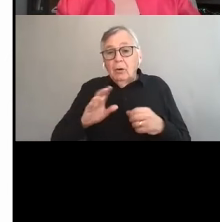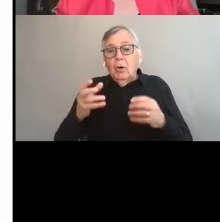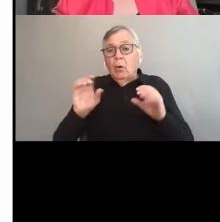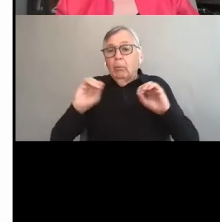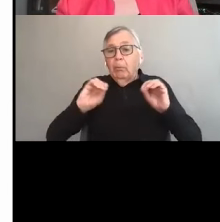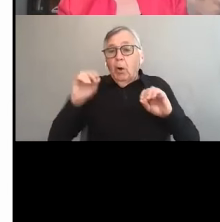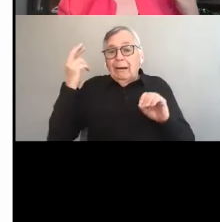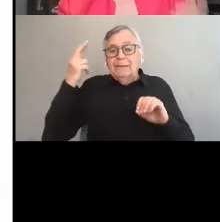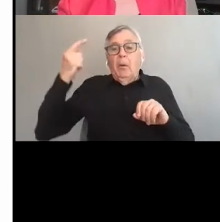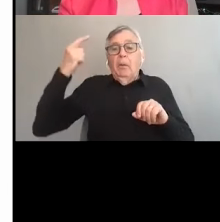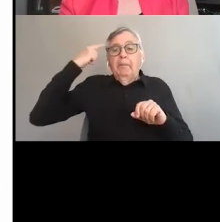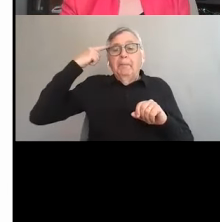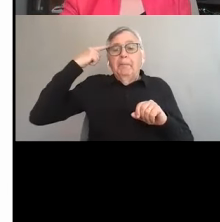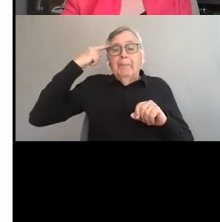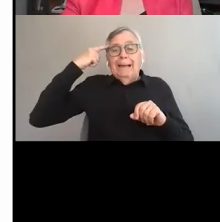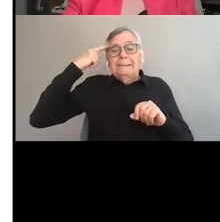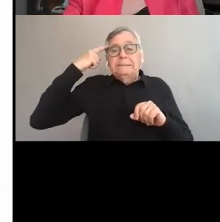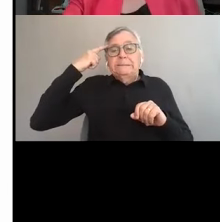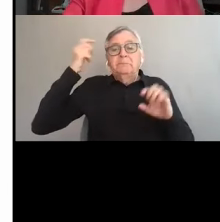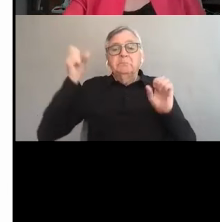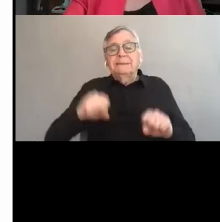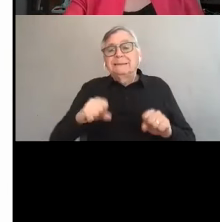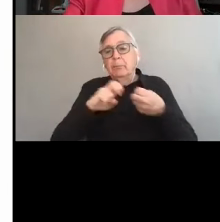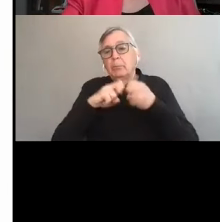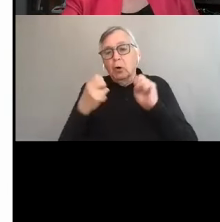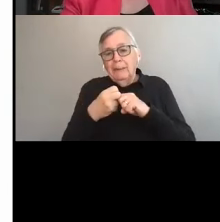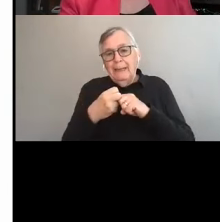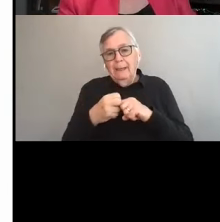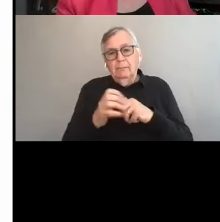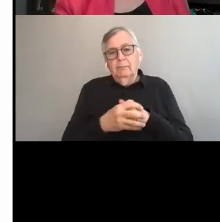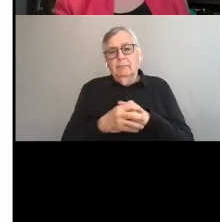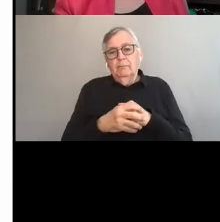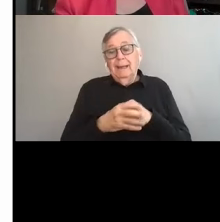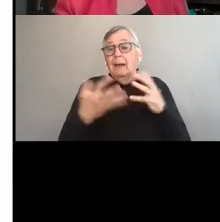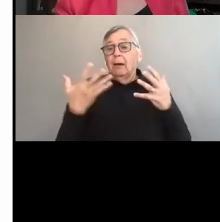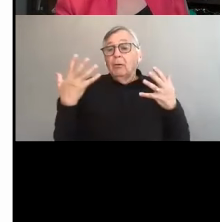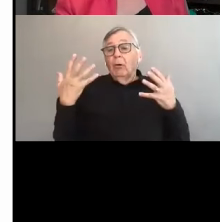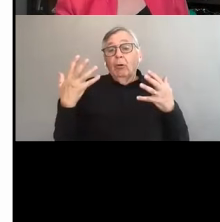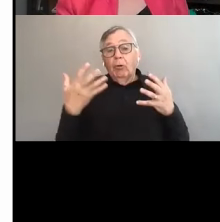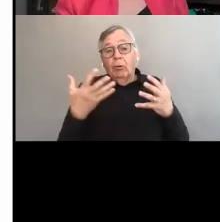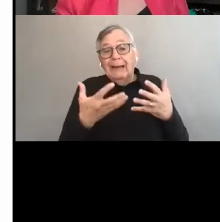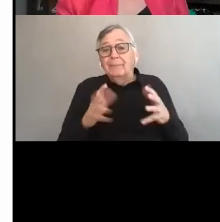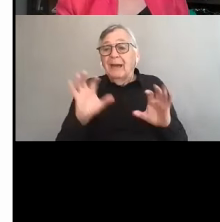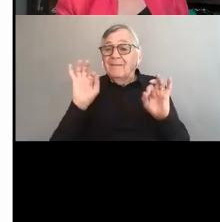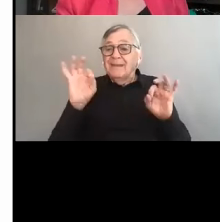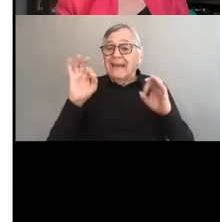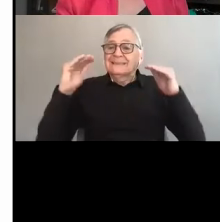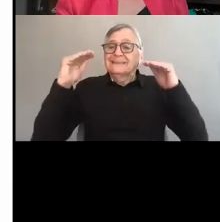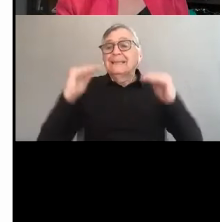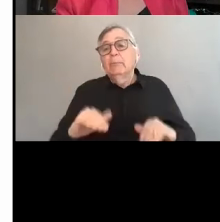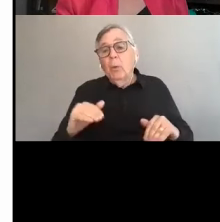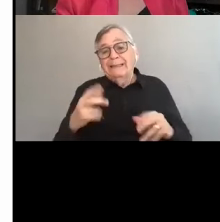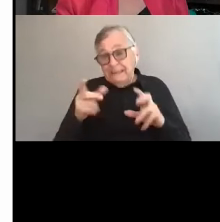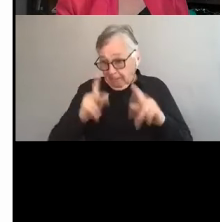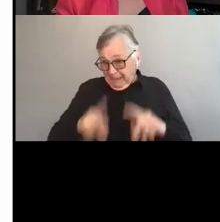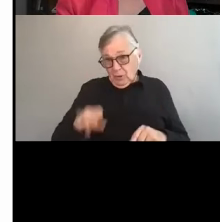raison de penser théoriquement qu'il pourrait y avoir de problèmes d'innocuité. La seule affaire, c'est que l'efficacité pourrait être un peu moindre si les gens n'ont